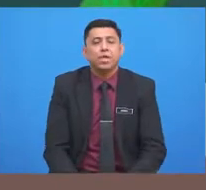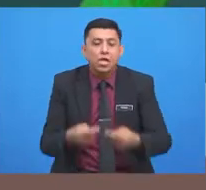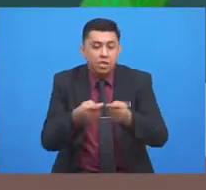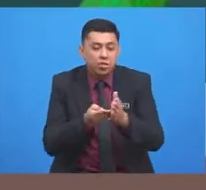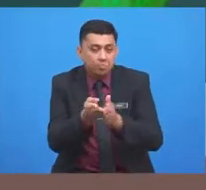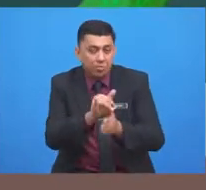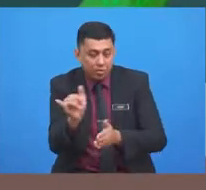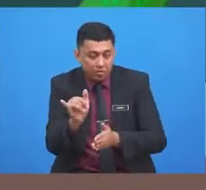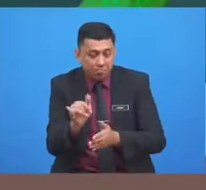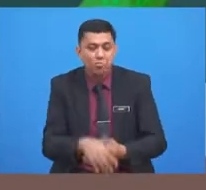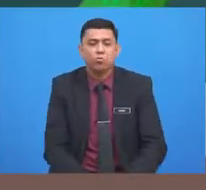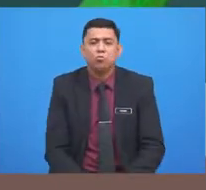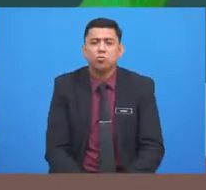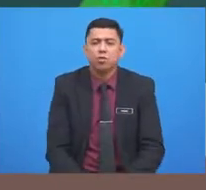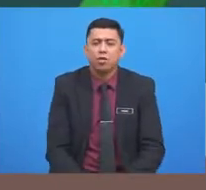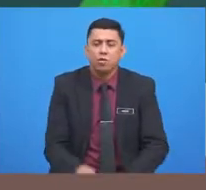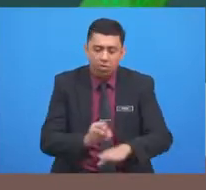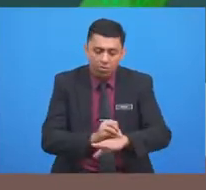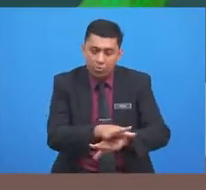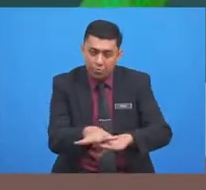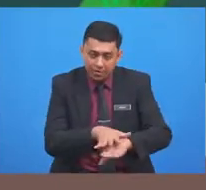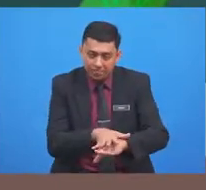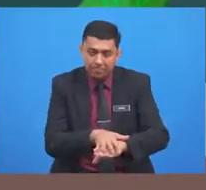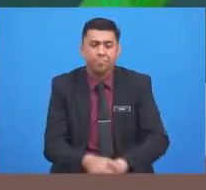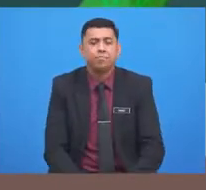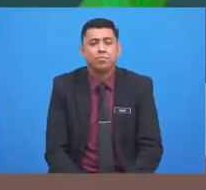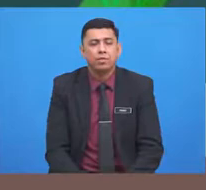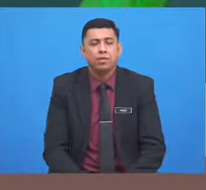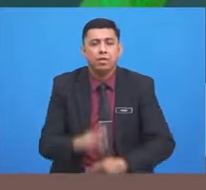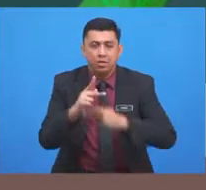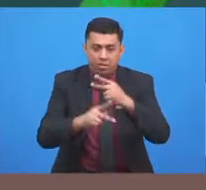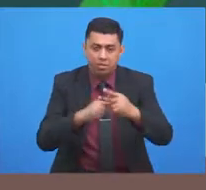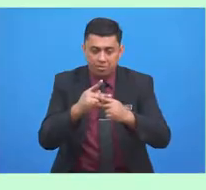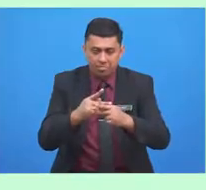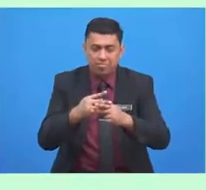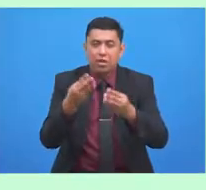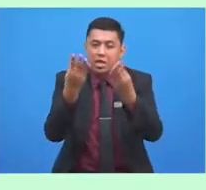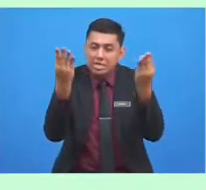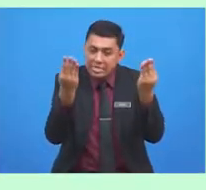Seterusnya, cikgu akan menerangkan faktor yang mempengaruhi proses resapan.